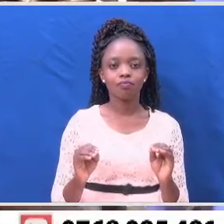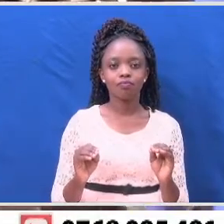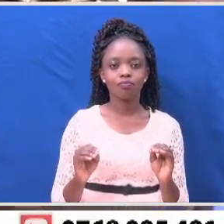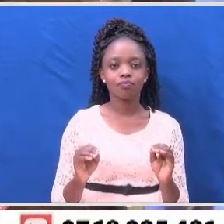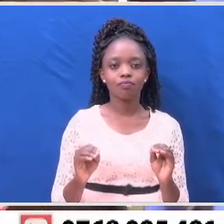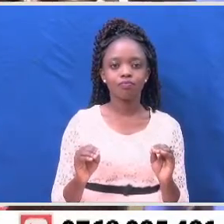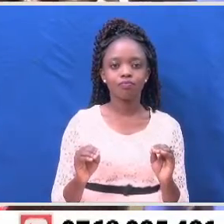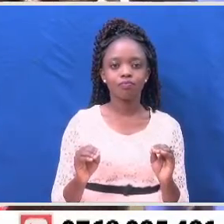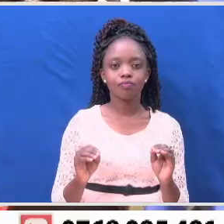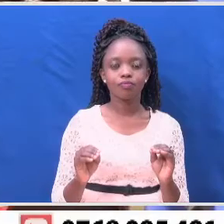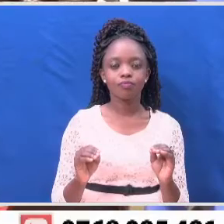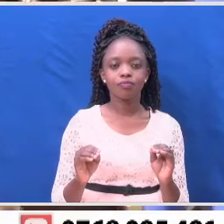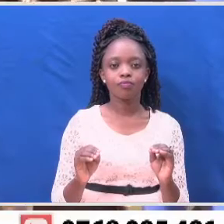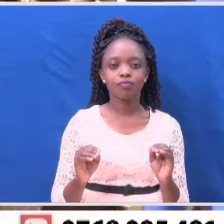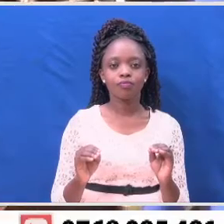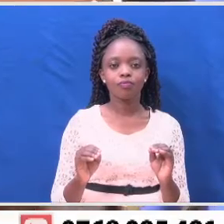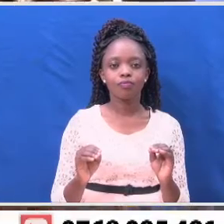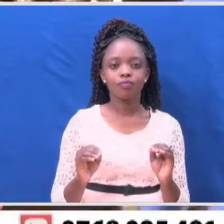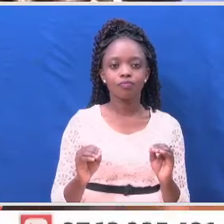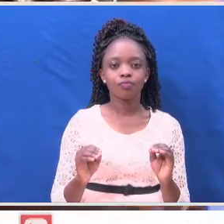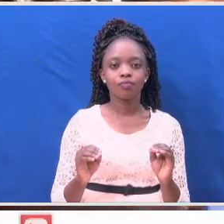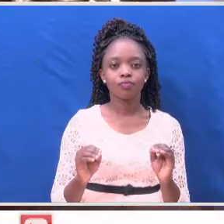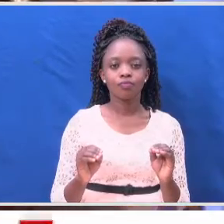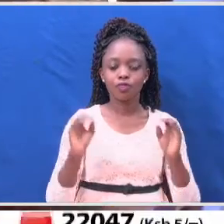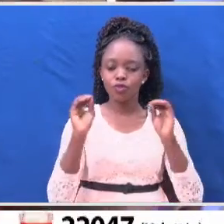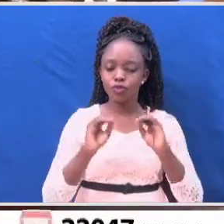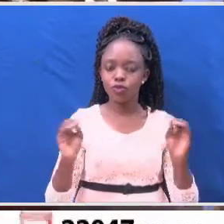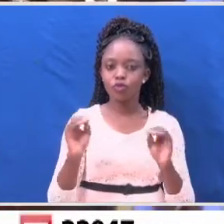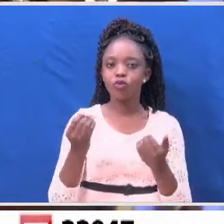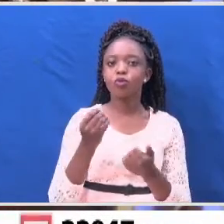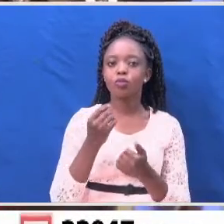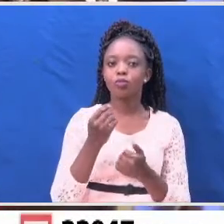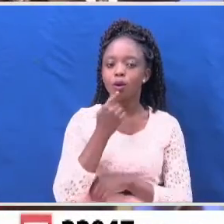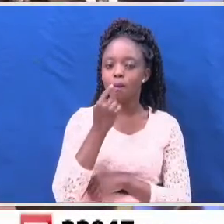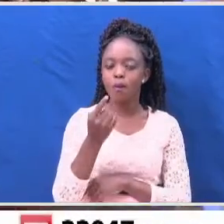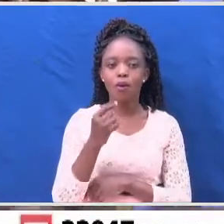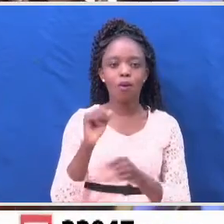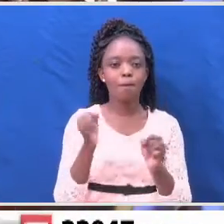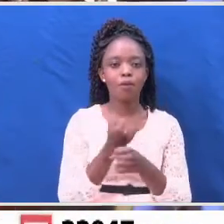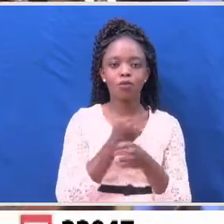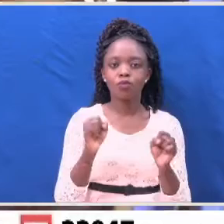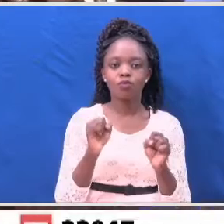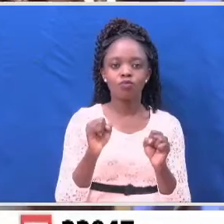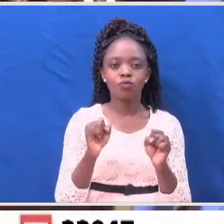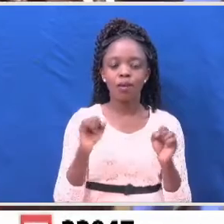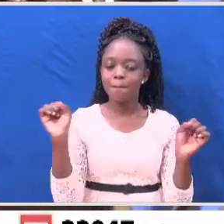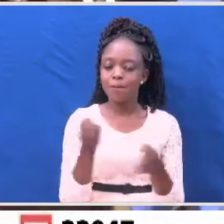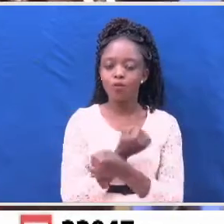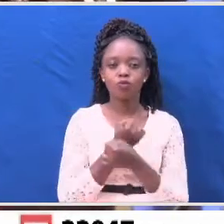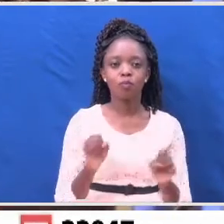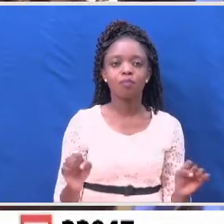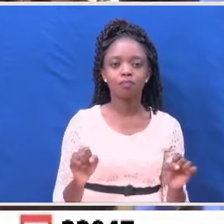sijui nini, hata dental formula. Hakuna vyovyote Gideon can be anything in this country. Hakuna, haiwezekani.